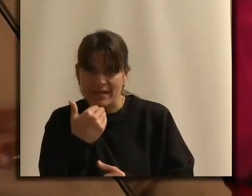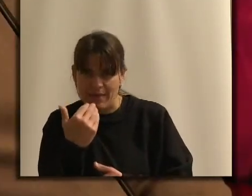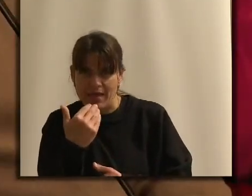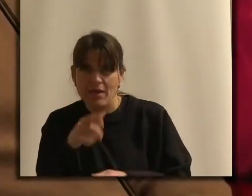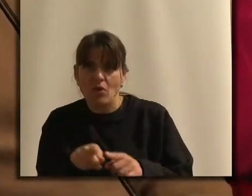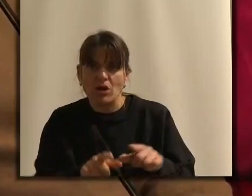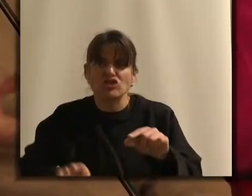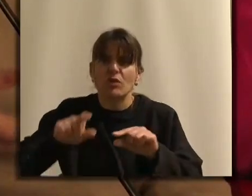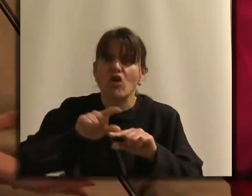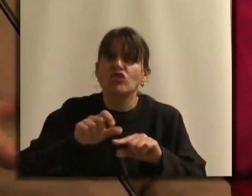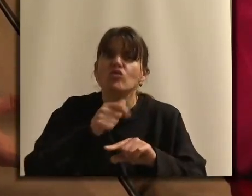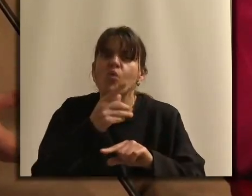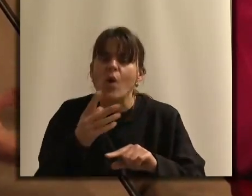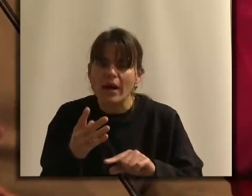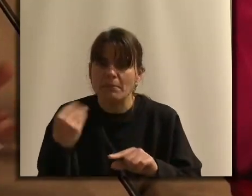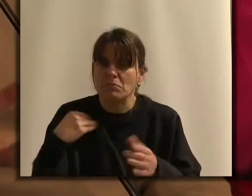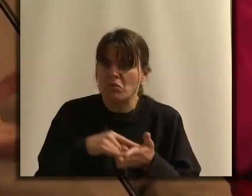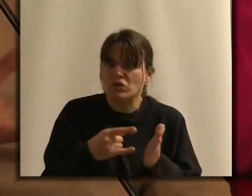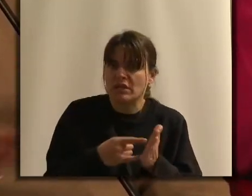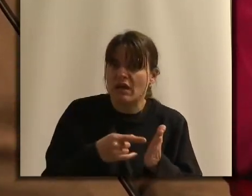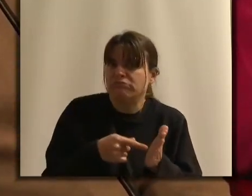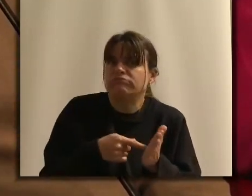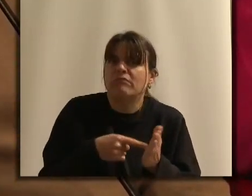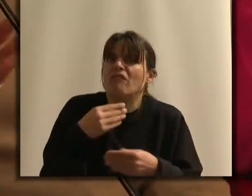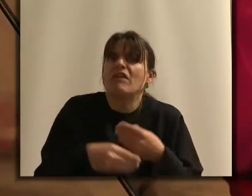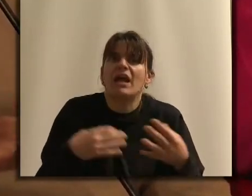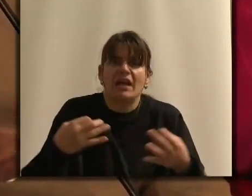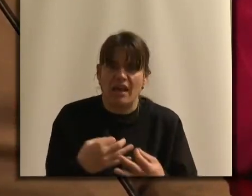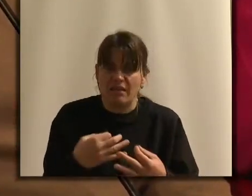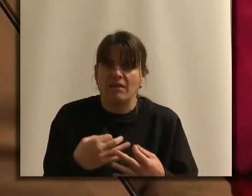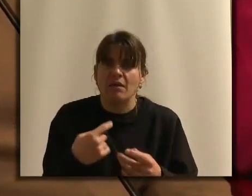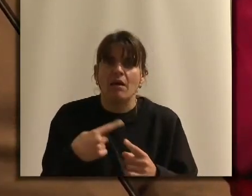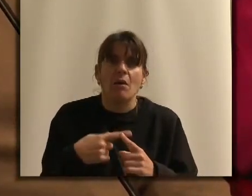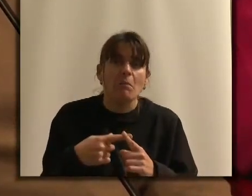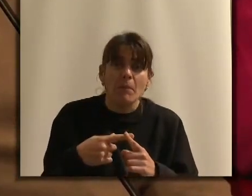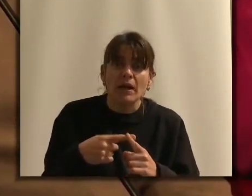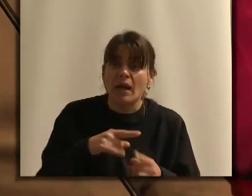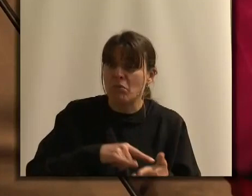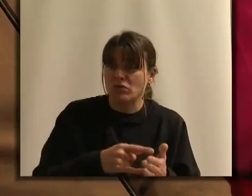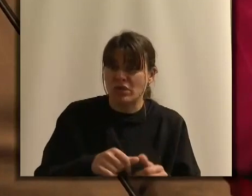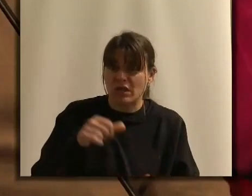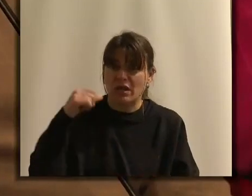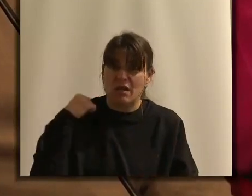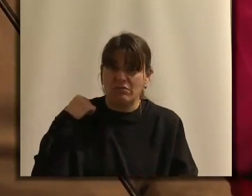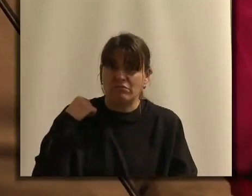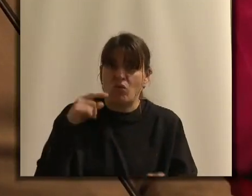sobrecost ha tingut i què passarà amb aquest projecte, perquè al final, ostres, es va publicitar, era un projecte